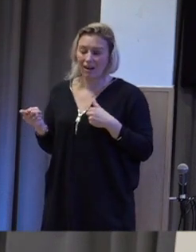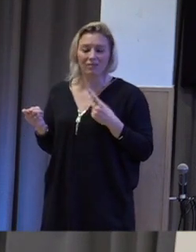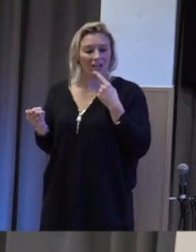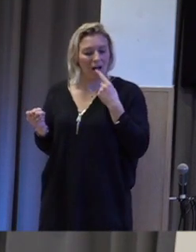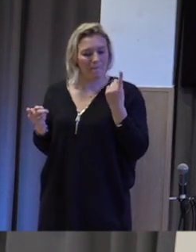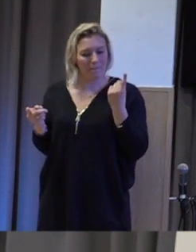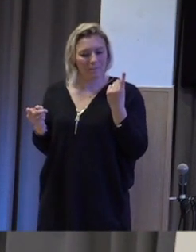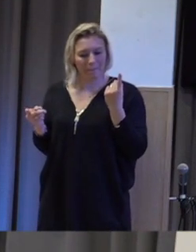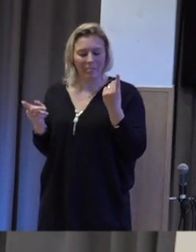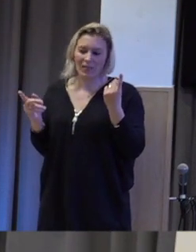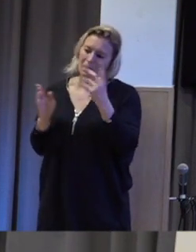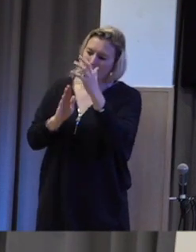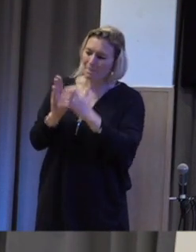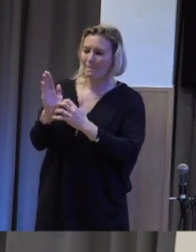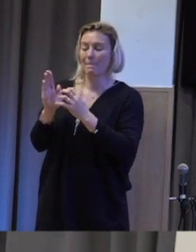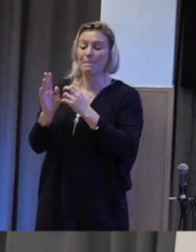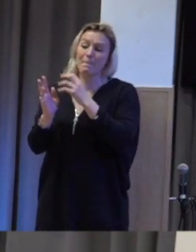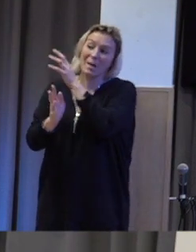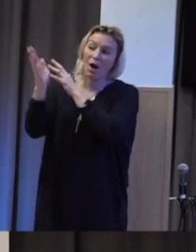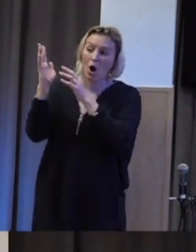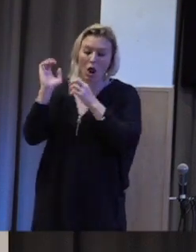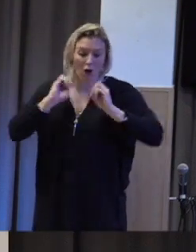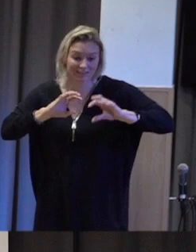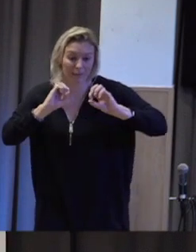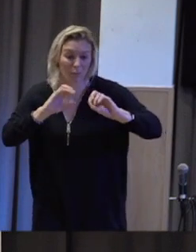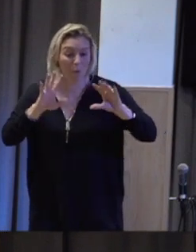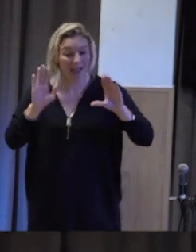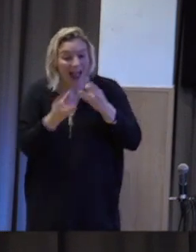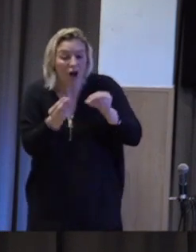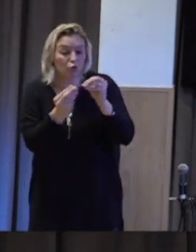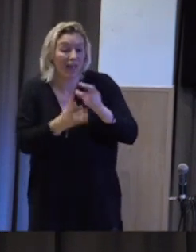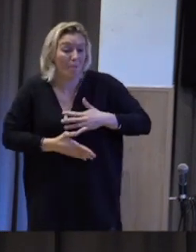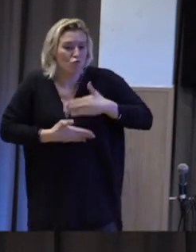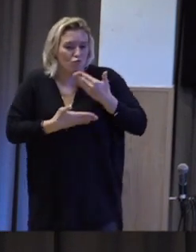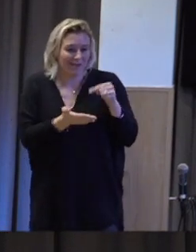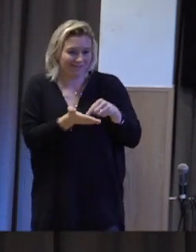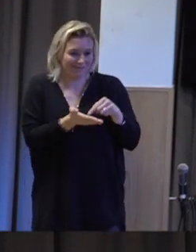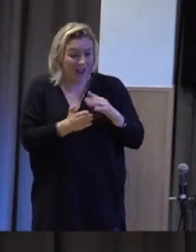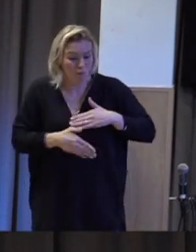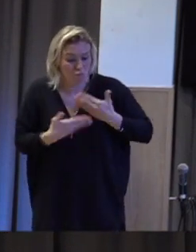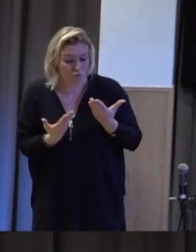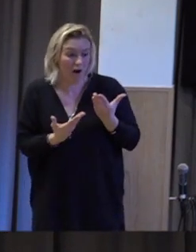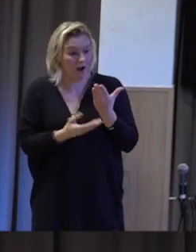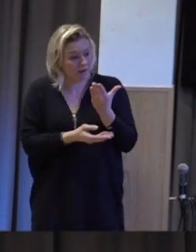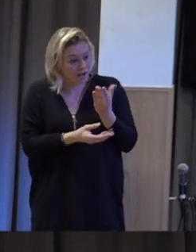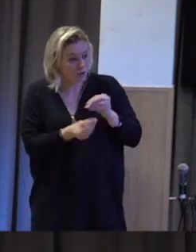parole, et de nous occuper, mais de rajouter l'amour au-delà de la parole que nous enseignons.